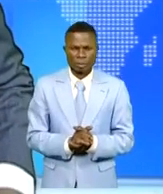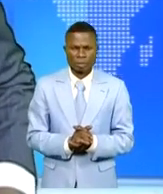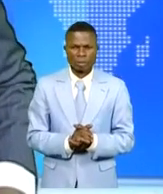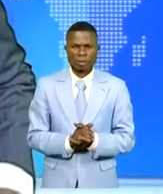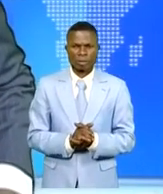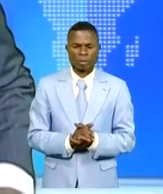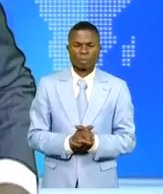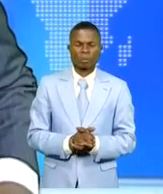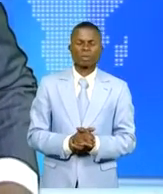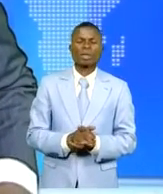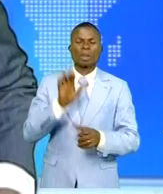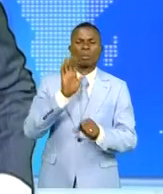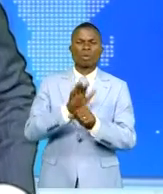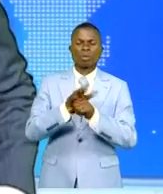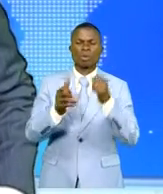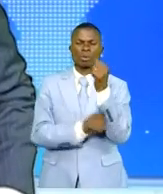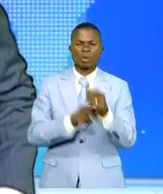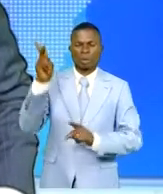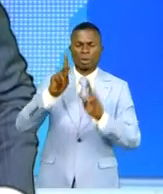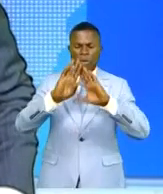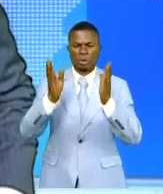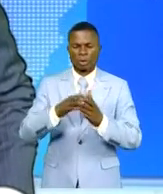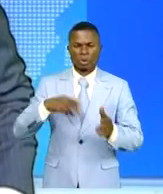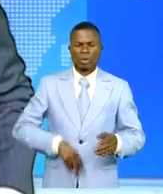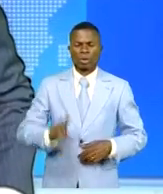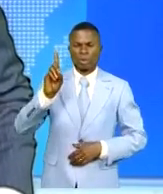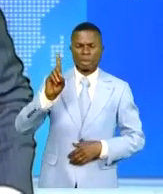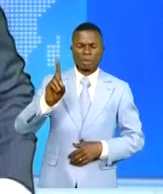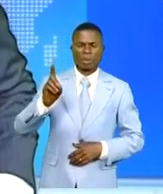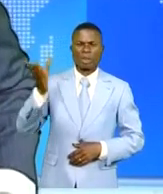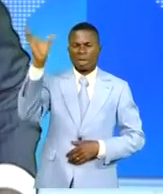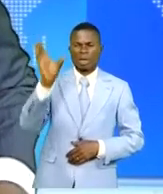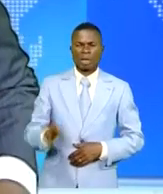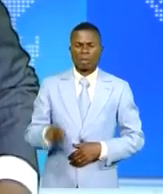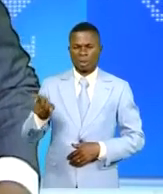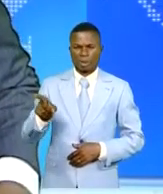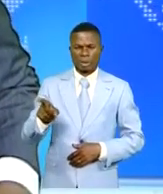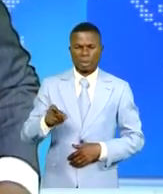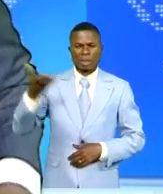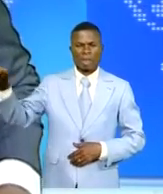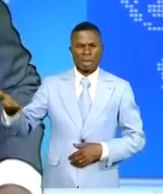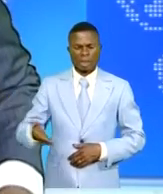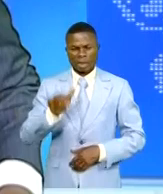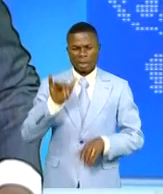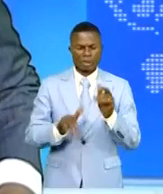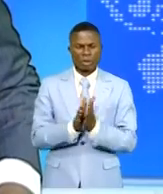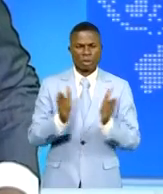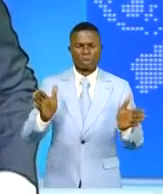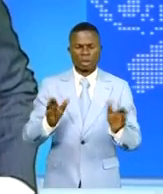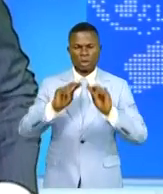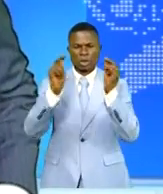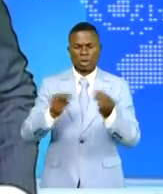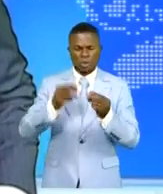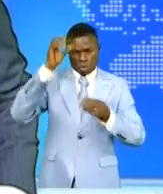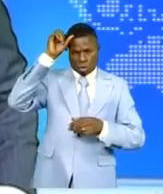Des centaines de milliers de militants de l'UDPS à Kisantu dans le Congo central pour accueillir le secrétaire général du parti